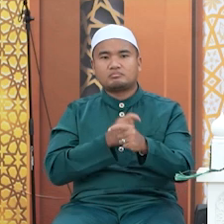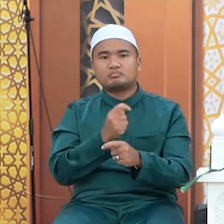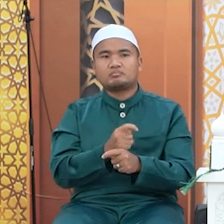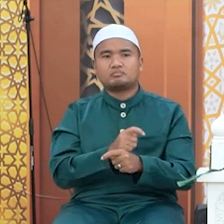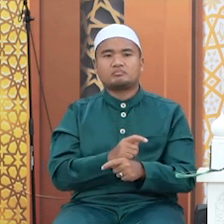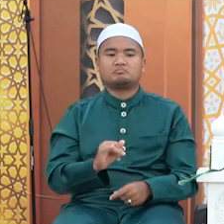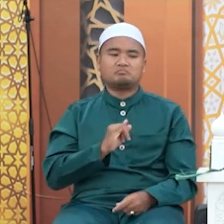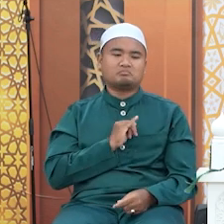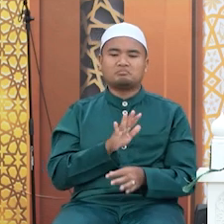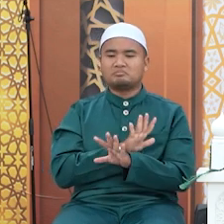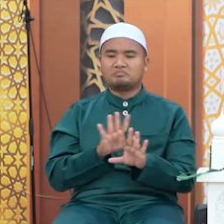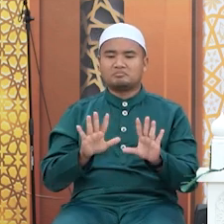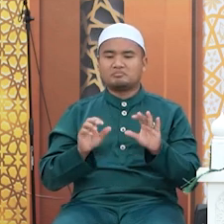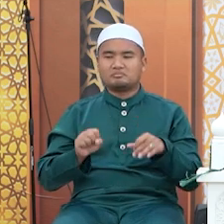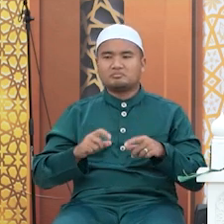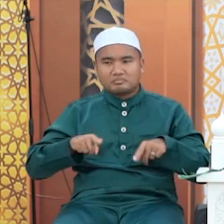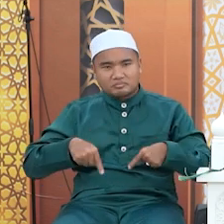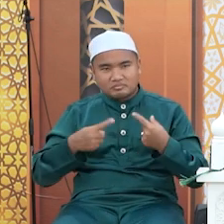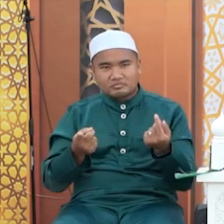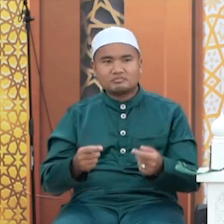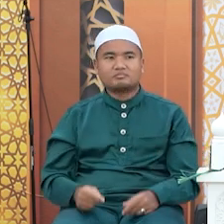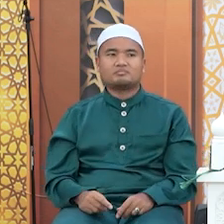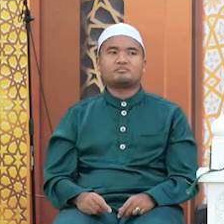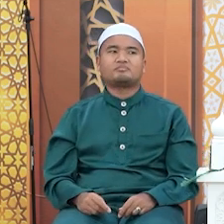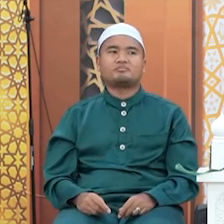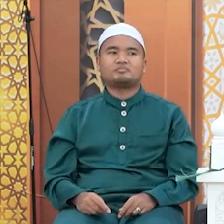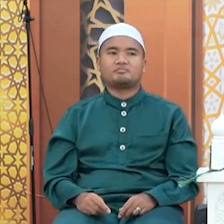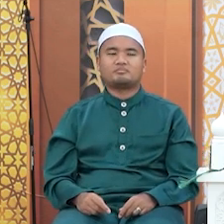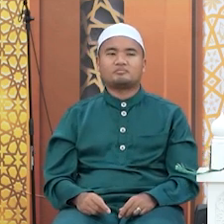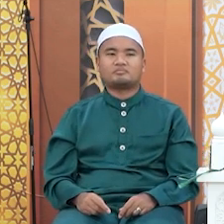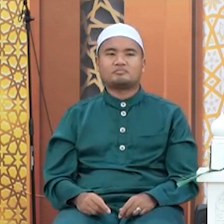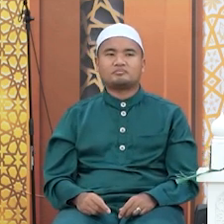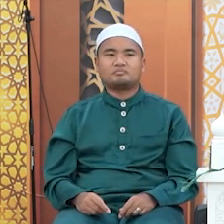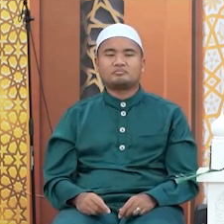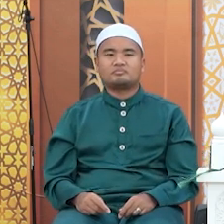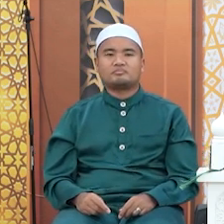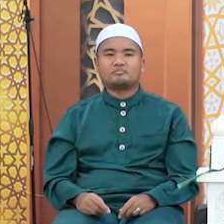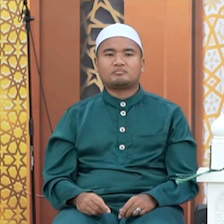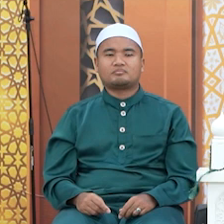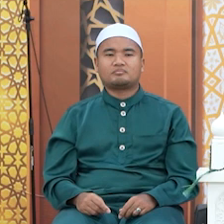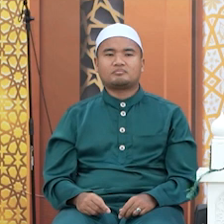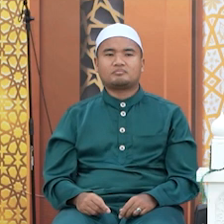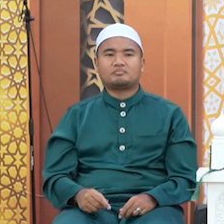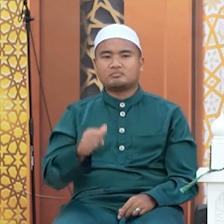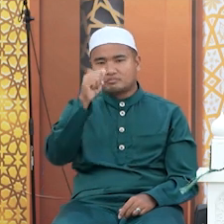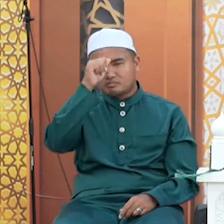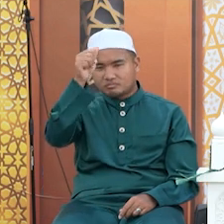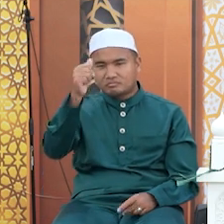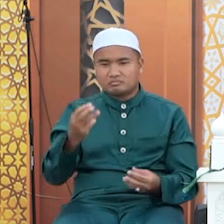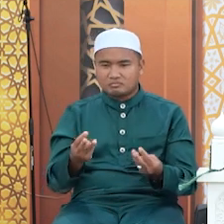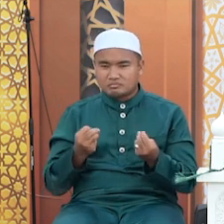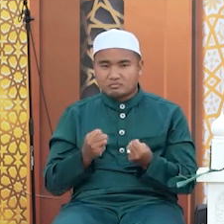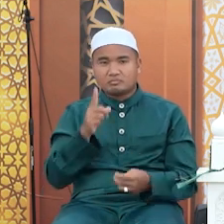mampu. Tak mampu. Allah taklifkan sekali je.